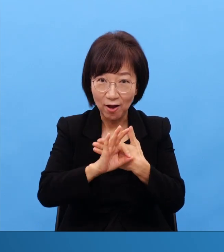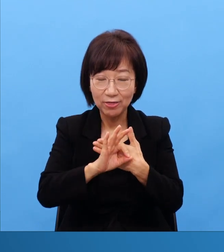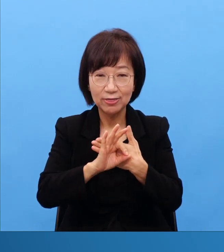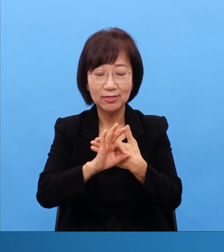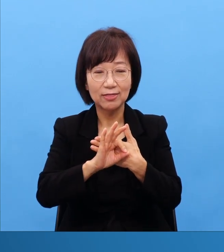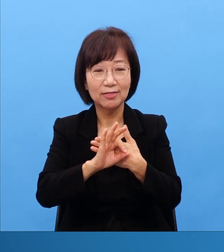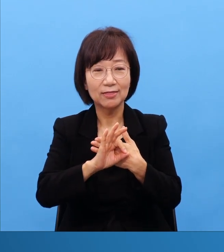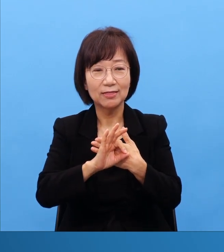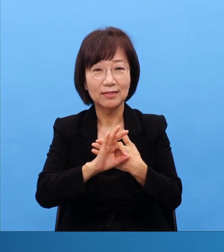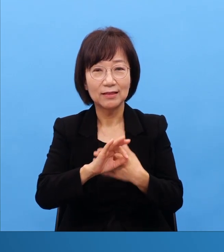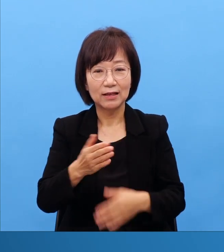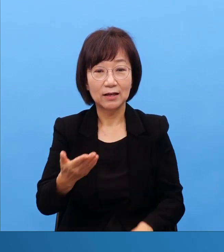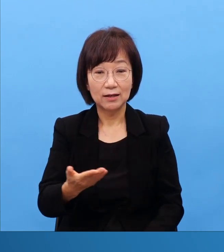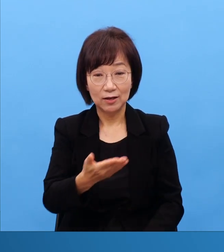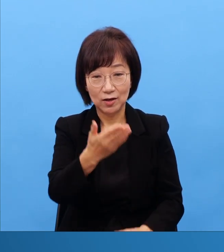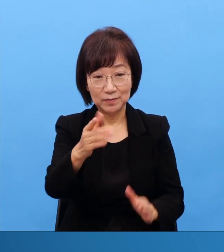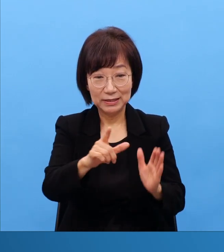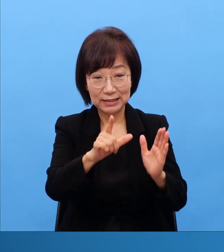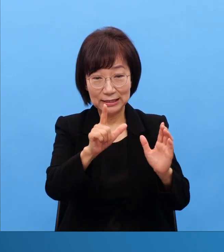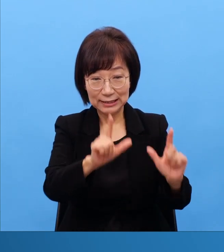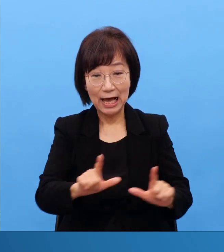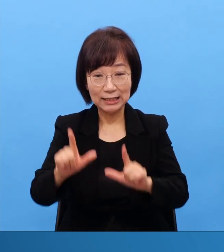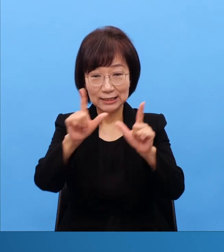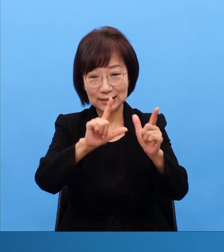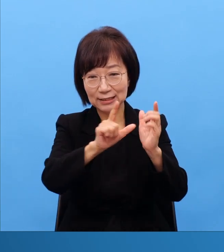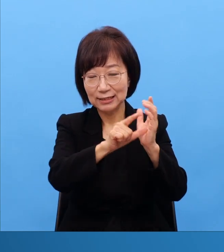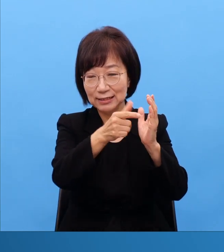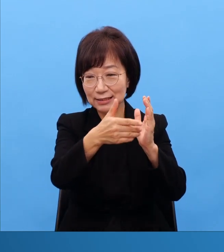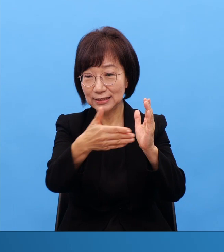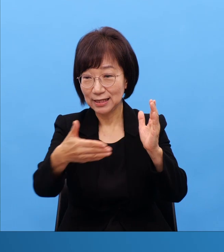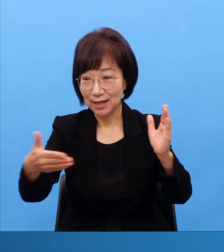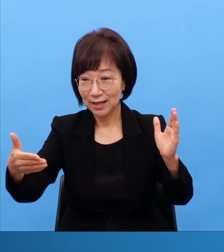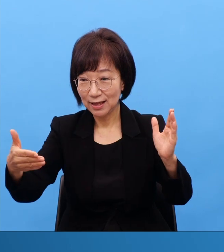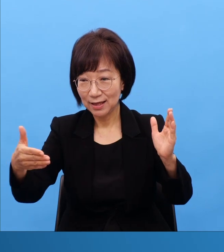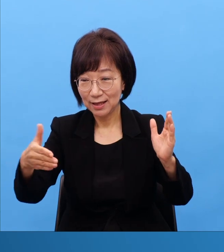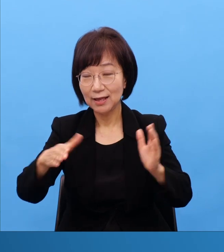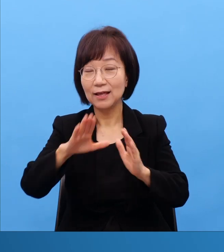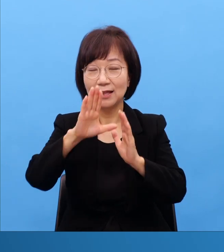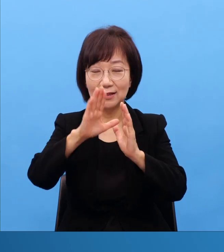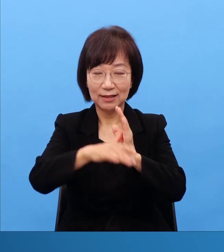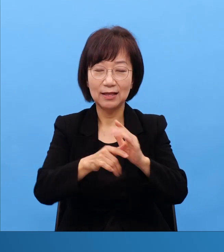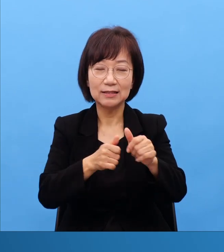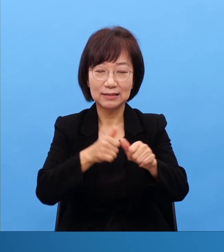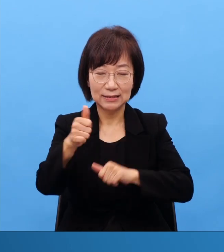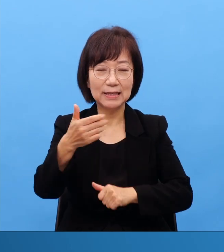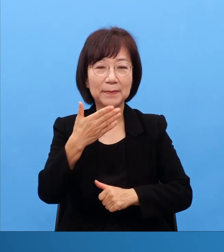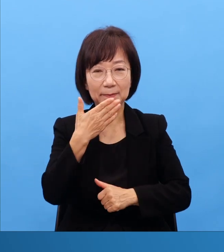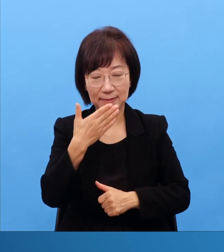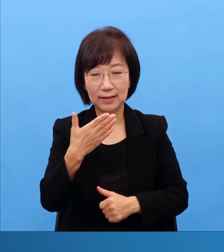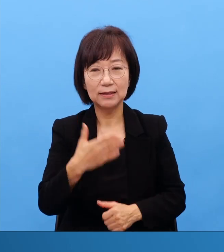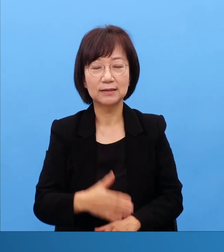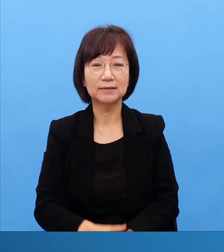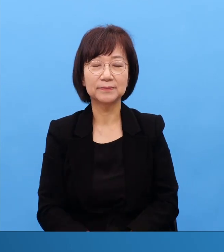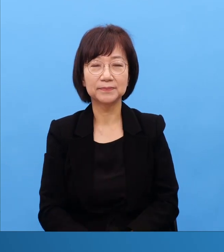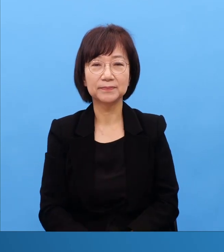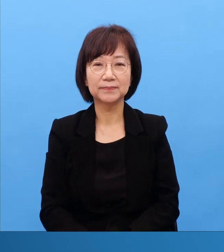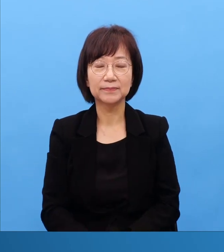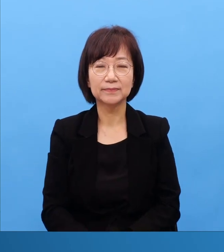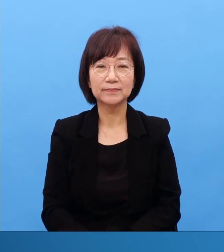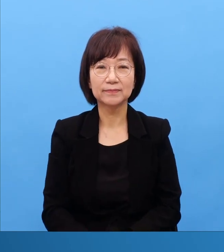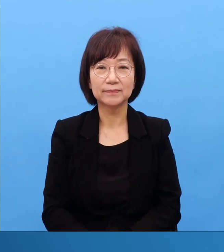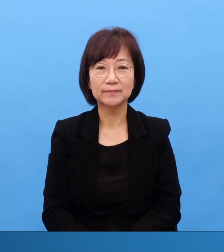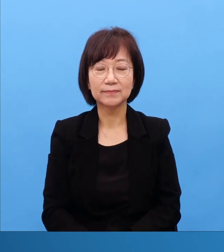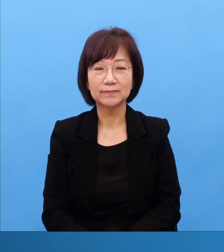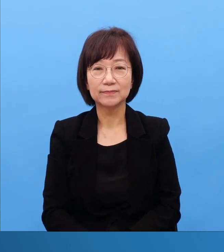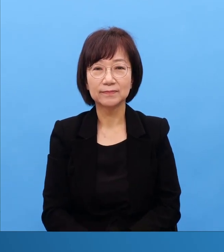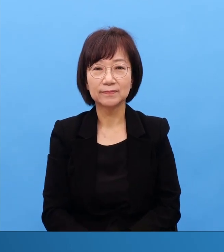여러분 시대에 승리합니다. And if you pray scheduled prayer with this prayer, you absolutely prevail in this age. So you must begin this. 조금 더 도움